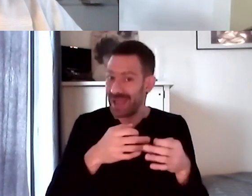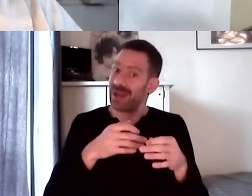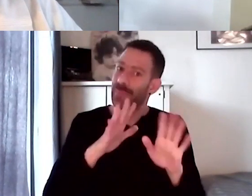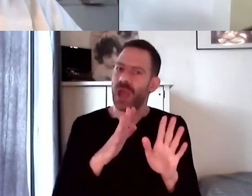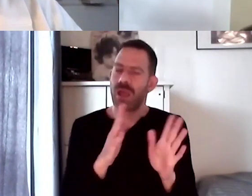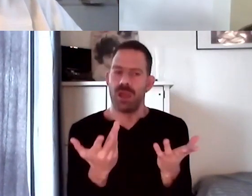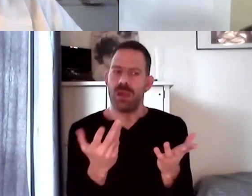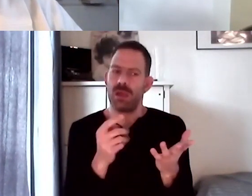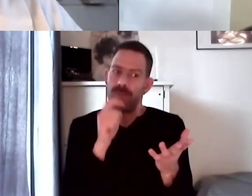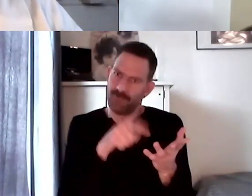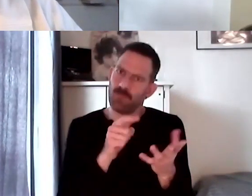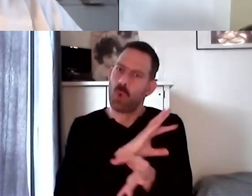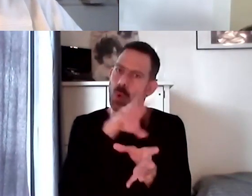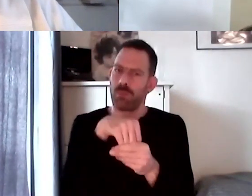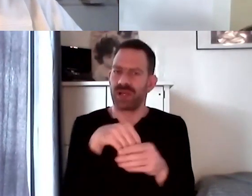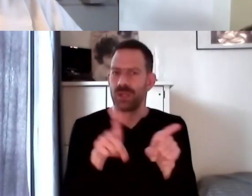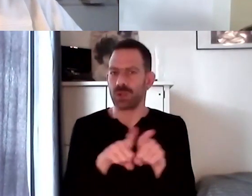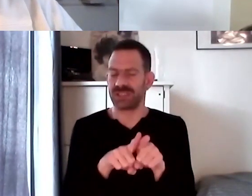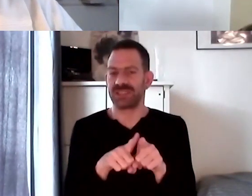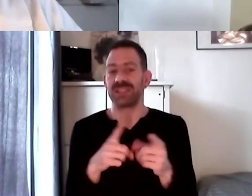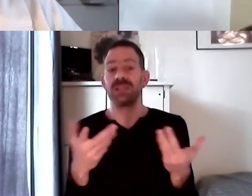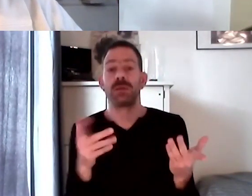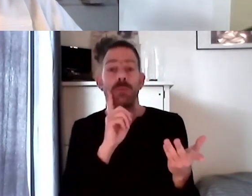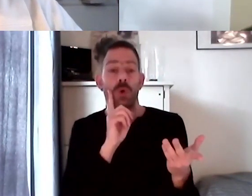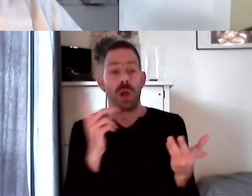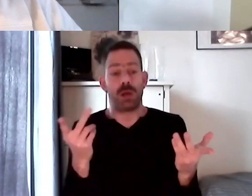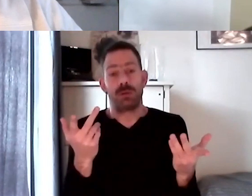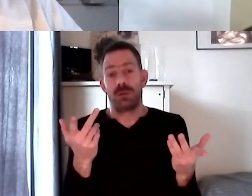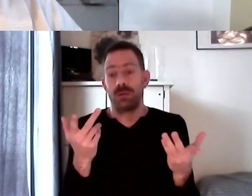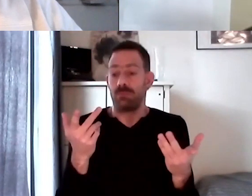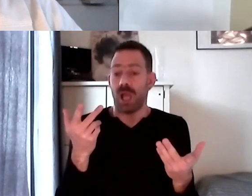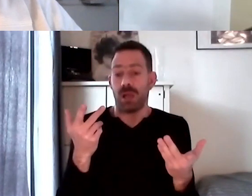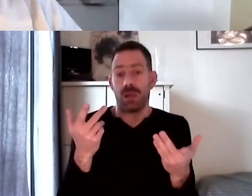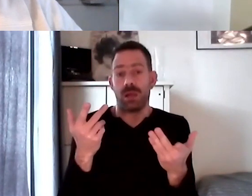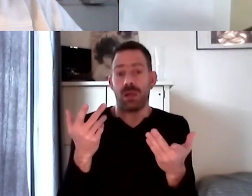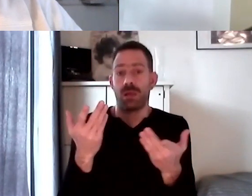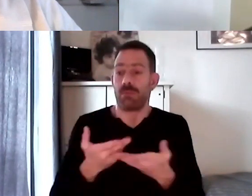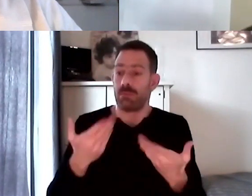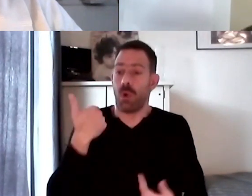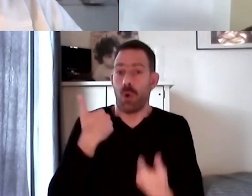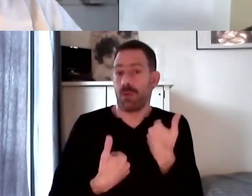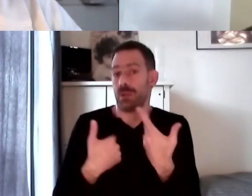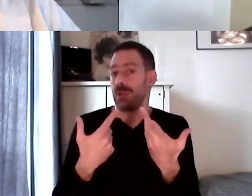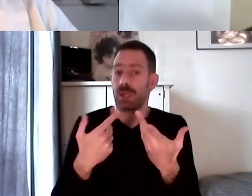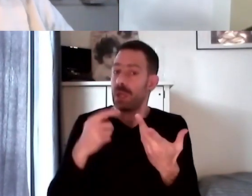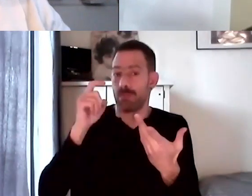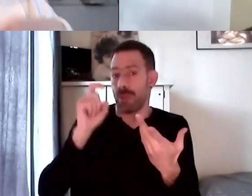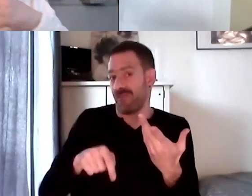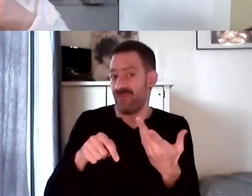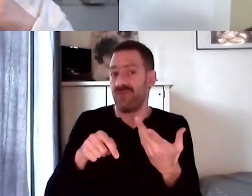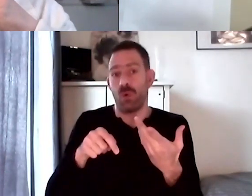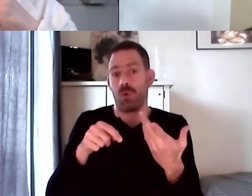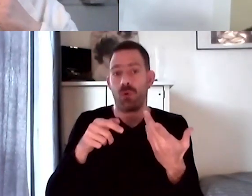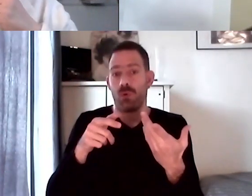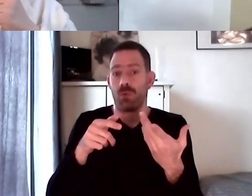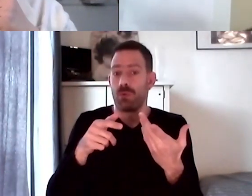certaine façon, puisque le handicap doit, bien sûr, être pris en compte par les personnes qui